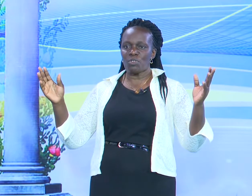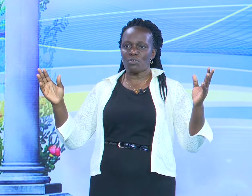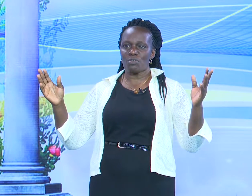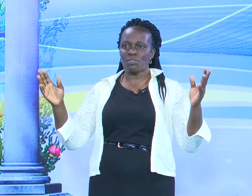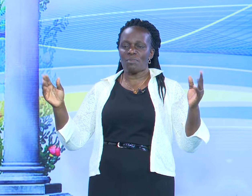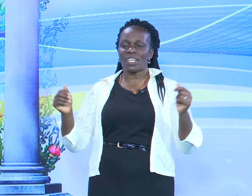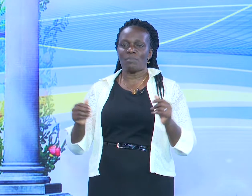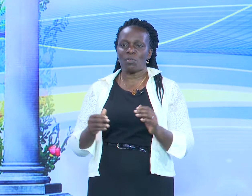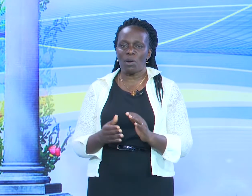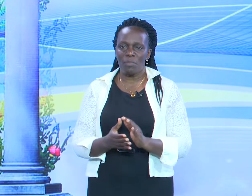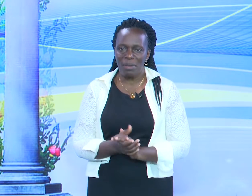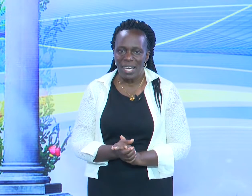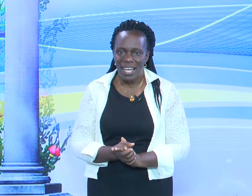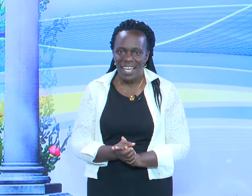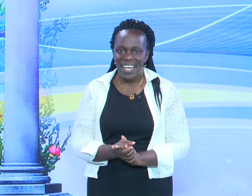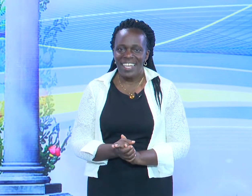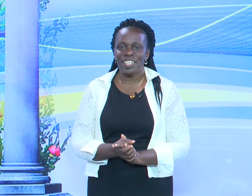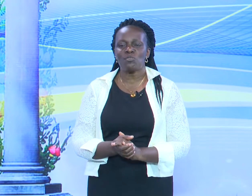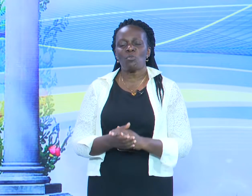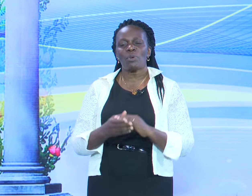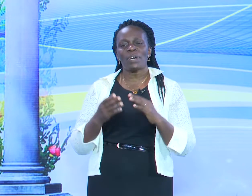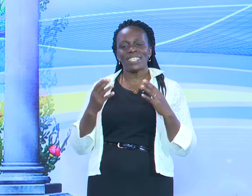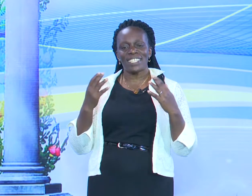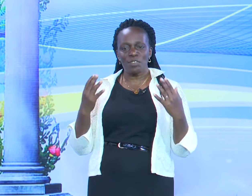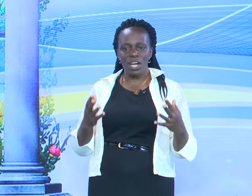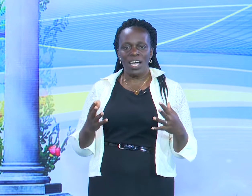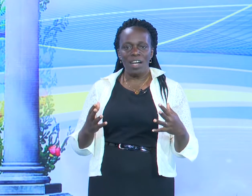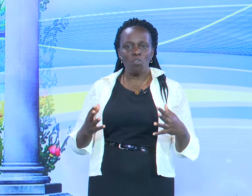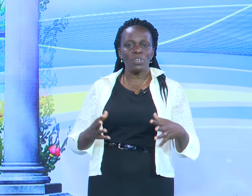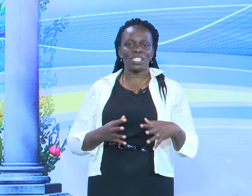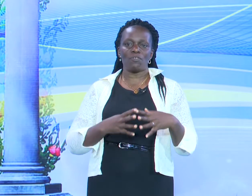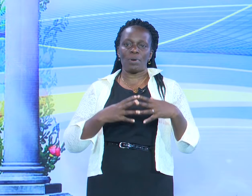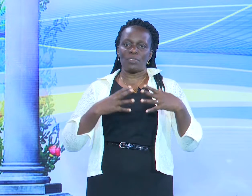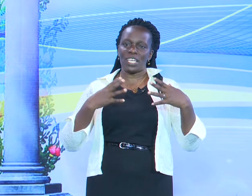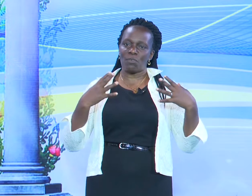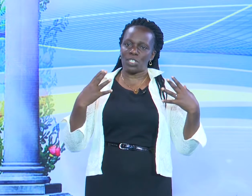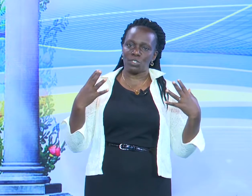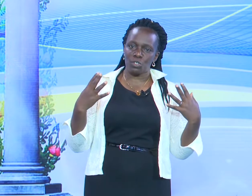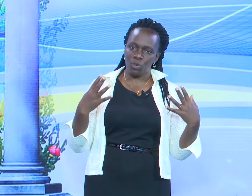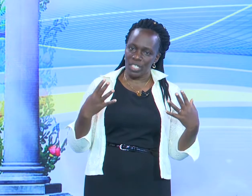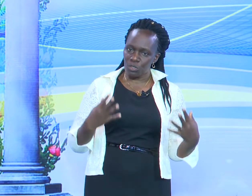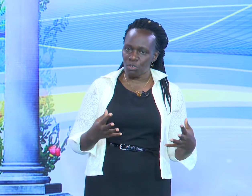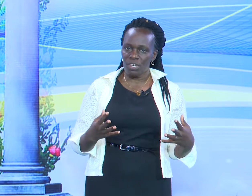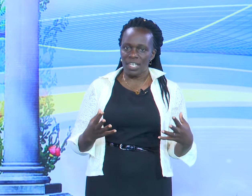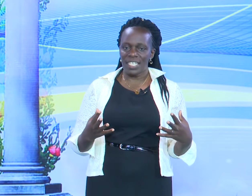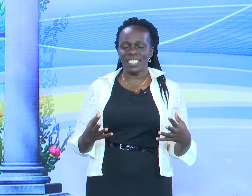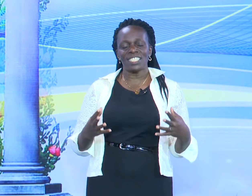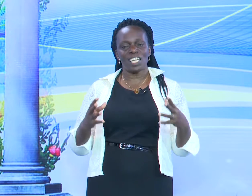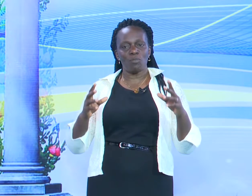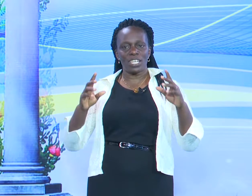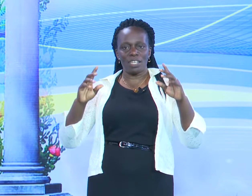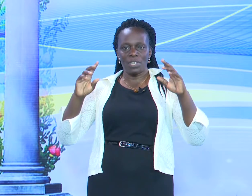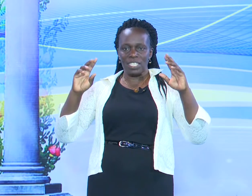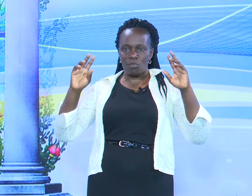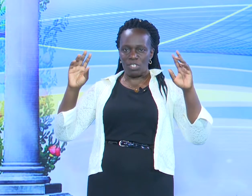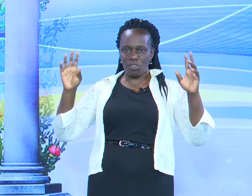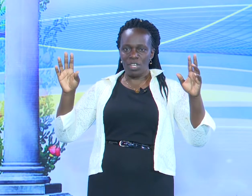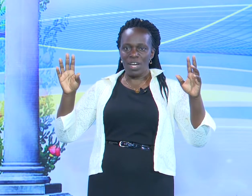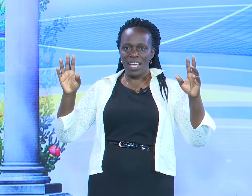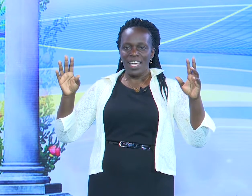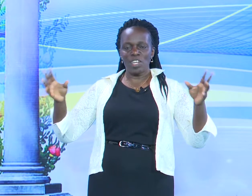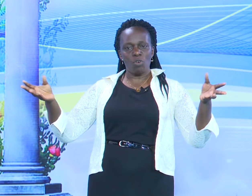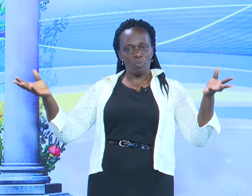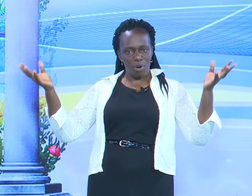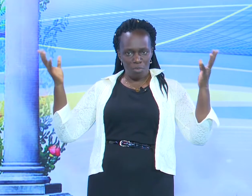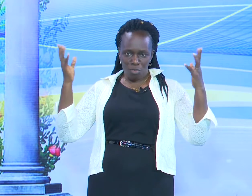Shukuru Mungu. Bwana amekuwa mwema. Najua umebarikiwa, umesifu pamoja na watoto wetu na jina la Bwana limeweza